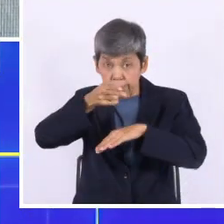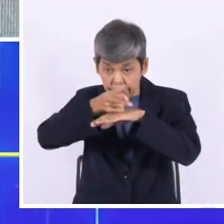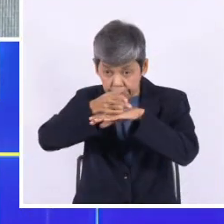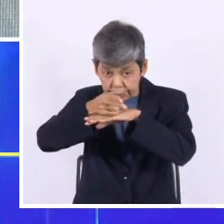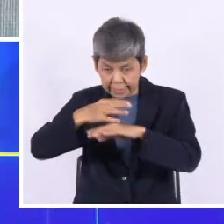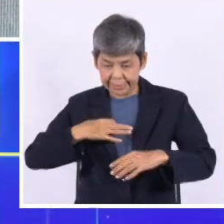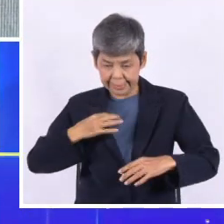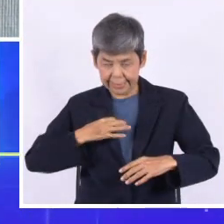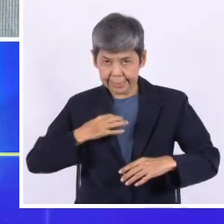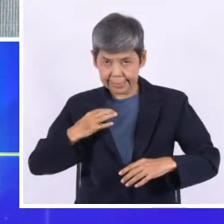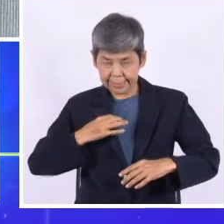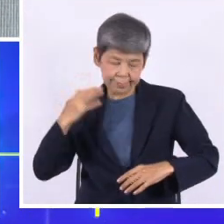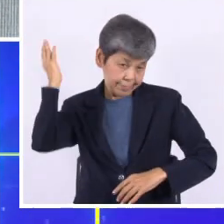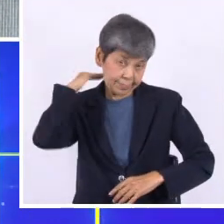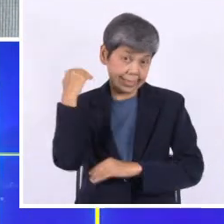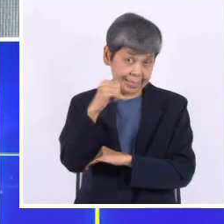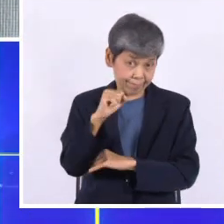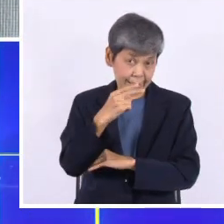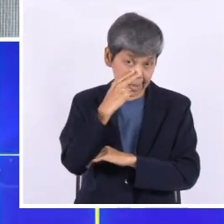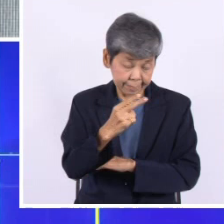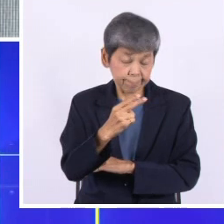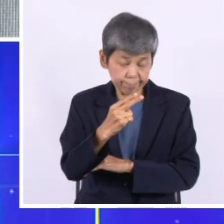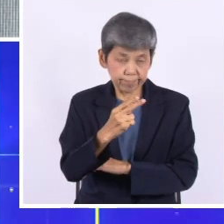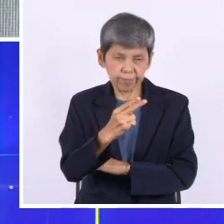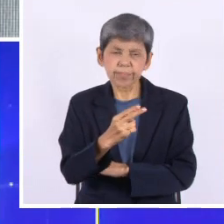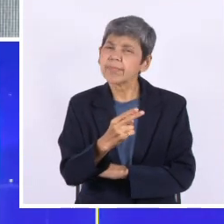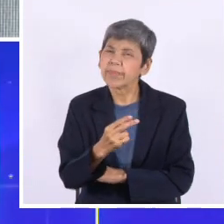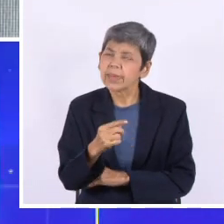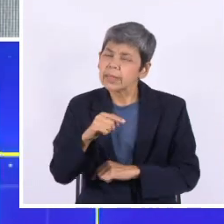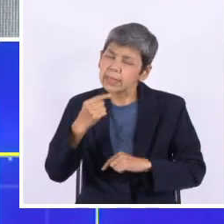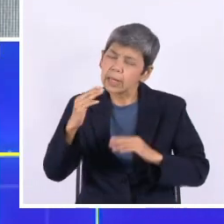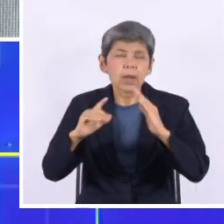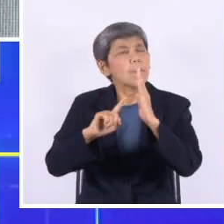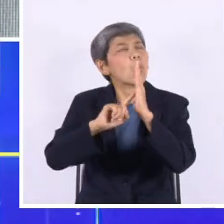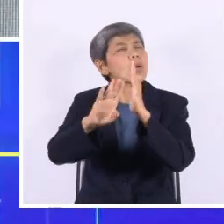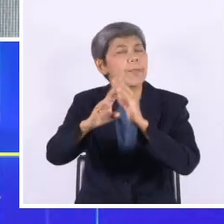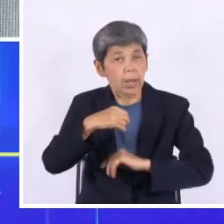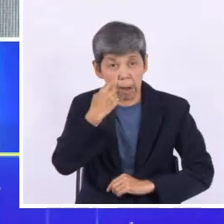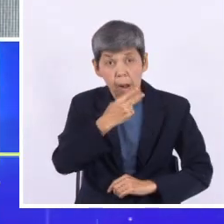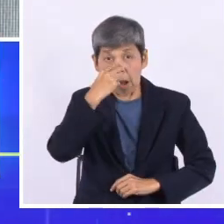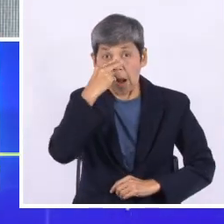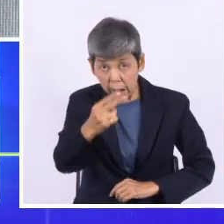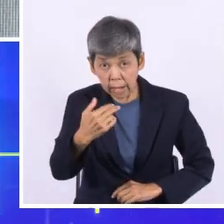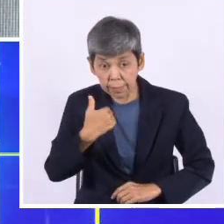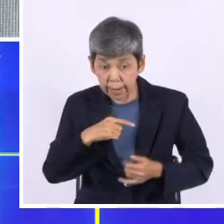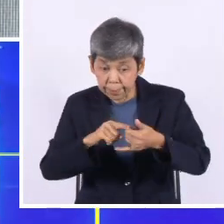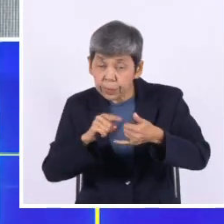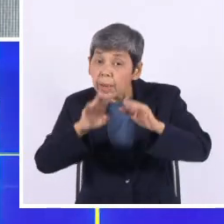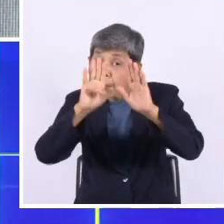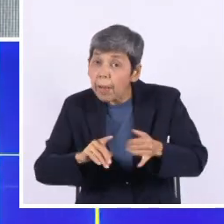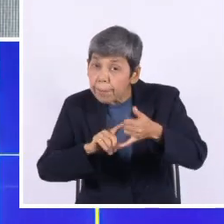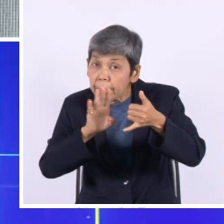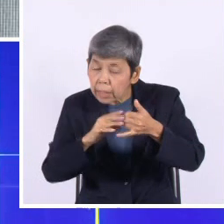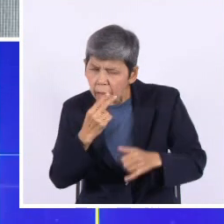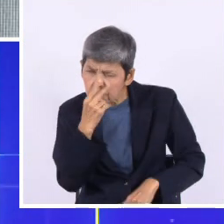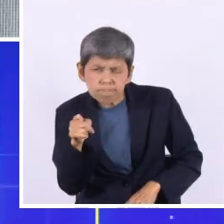ส่เสื้อลักษณะแบบนี้เบอร์10นะก็อยู่ในแถวๆบุรีรัมย์ถ้าเกิดว่าใครพบเจอคนลักษณะรูปพรรณสันฐานพอจะค